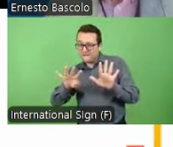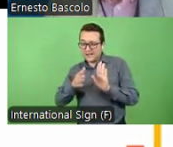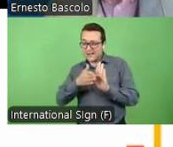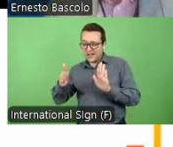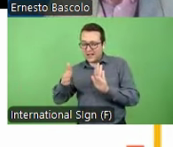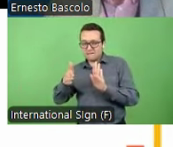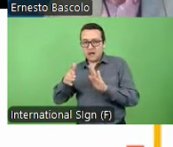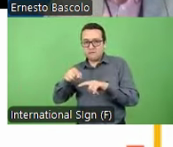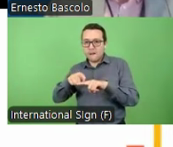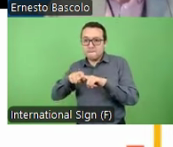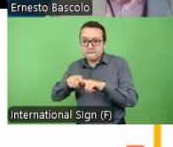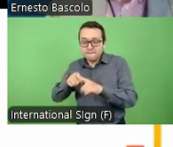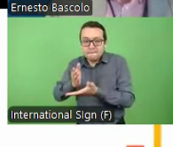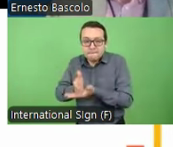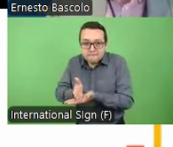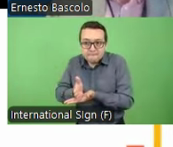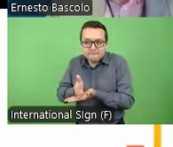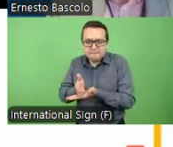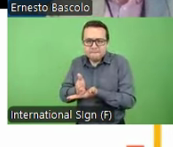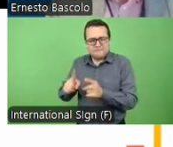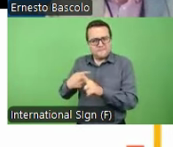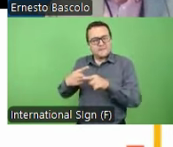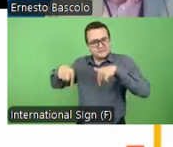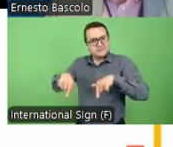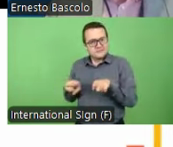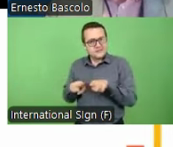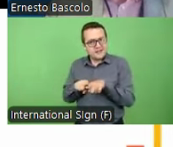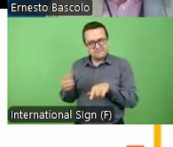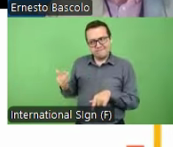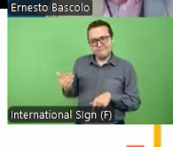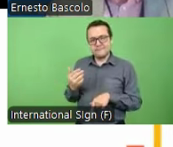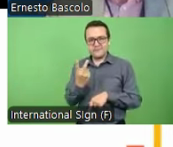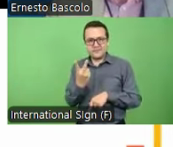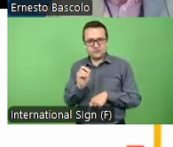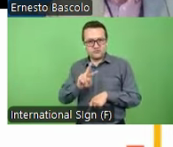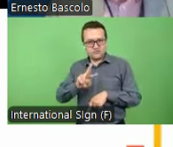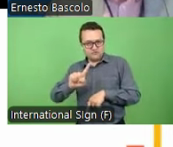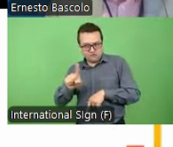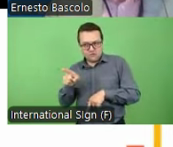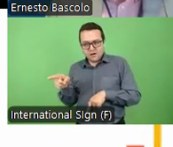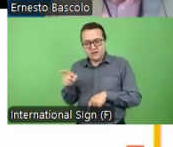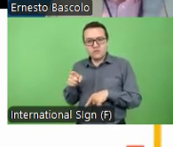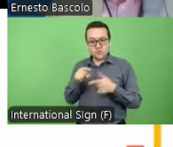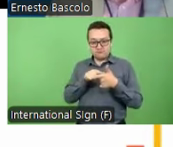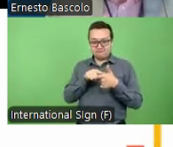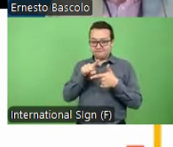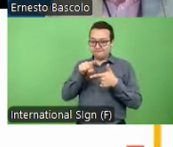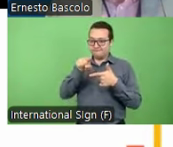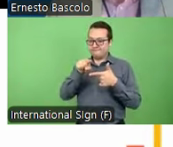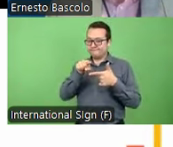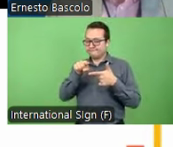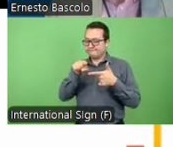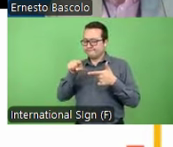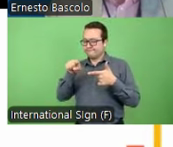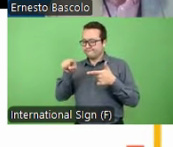eu del une 2021 stagnation. Et hemos en encontrado 2021, on incluso a cierta trouvé caída, même un certain desafíos déclin. que son